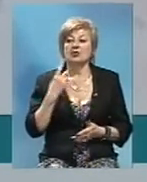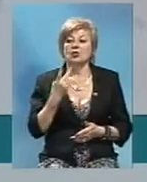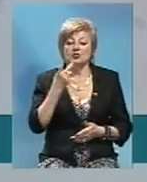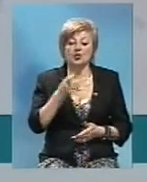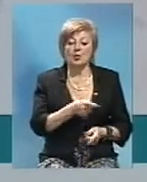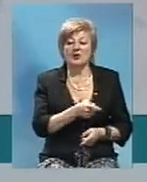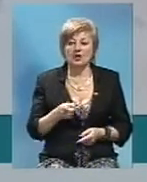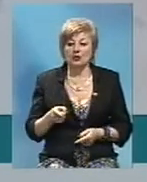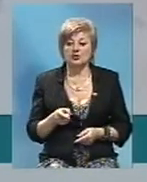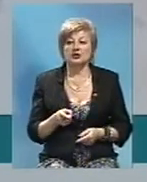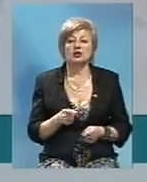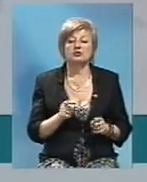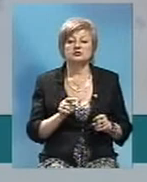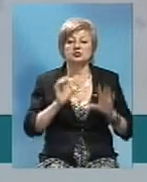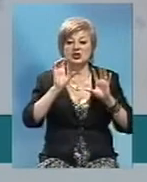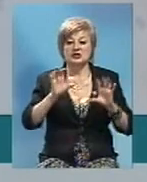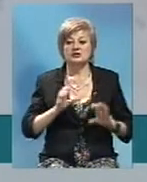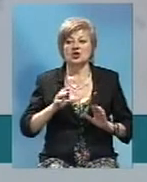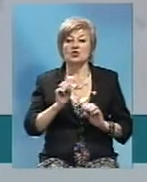периодах. Первый – это сухой закон, введенный